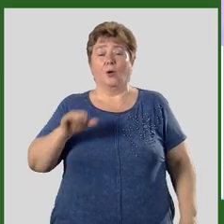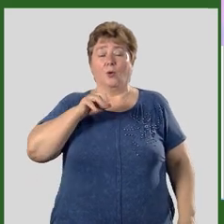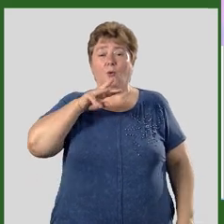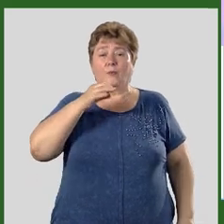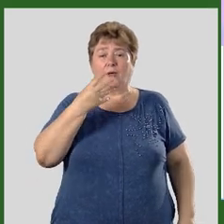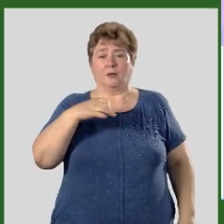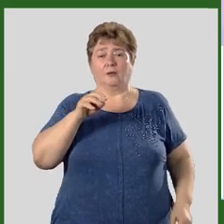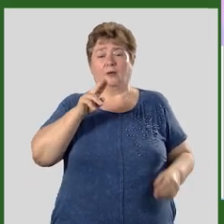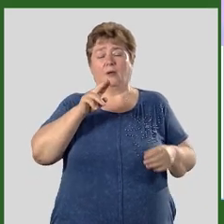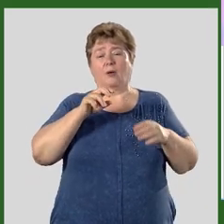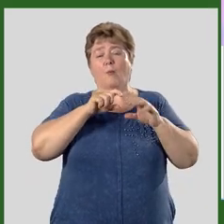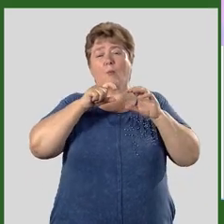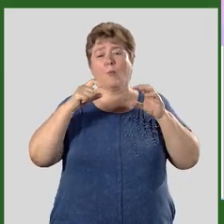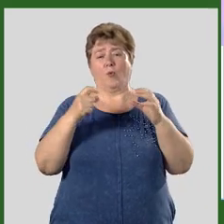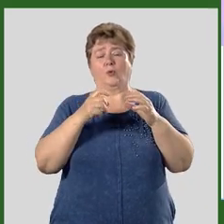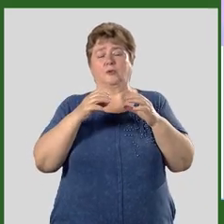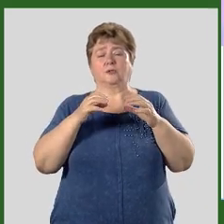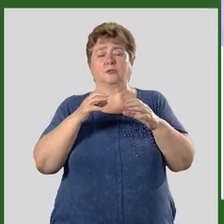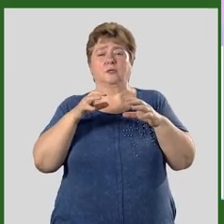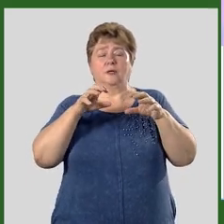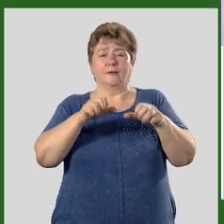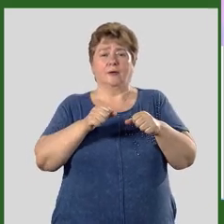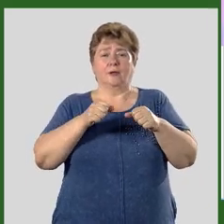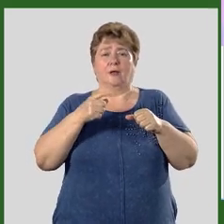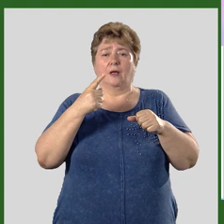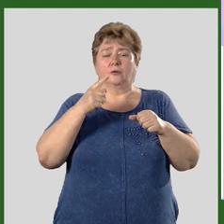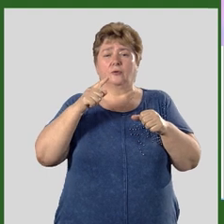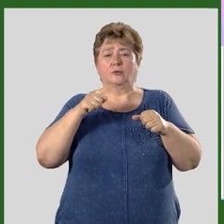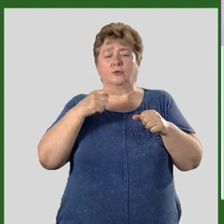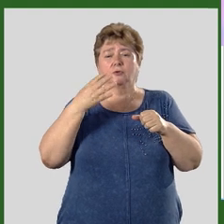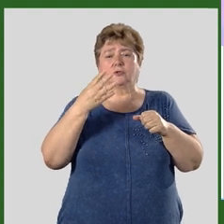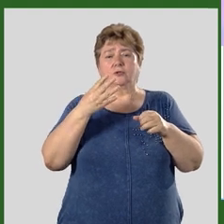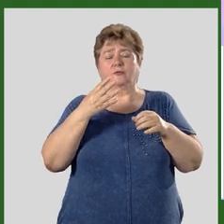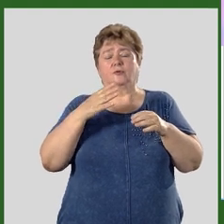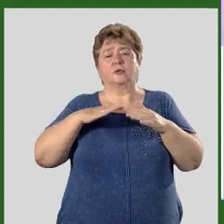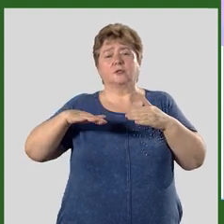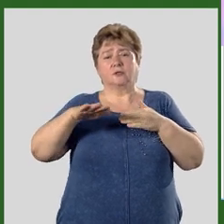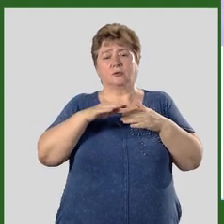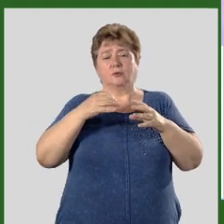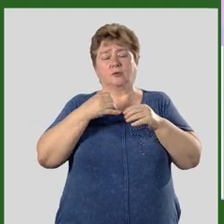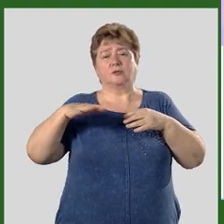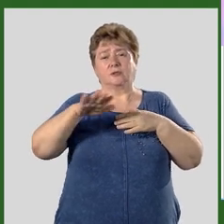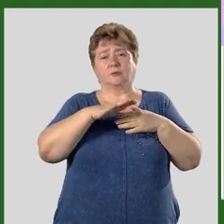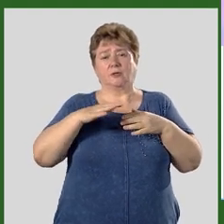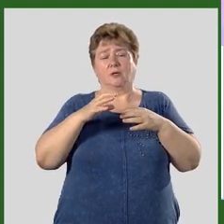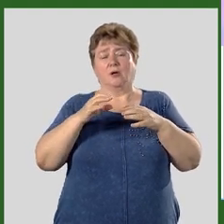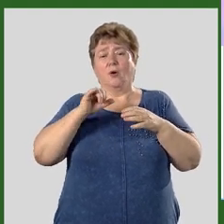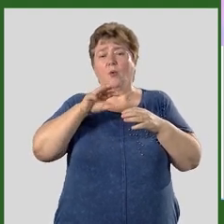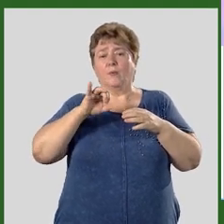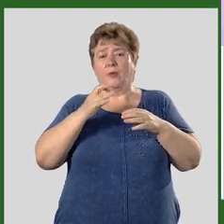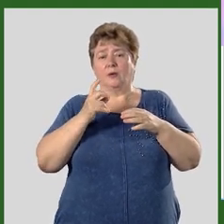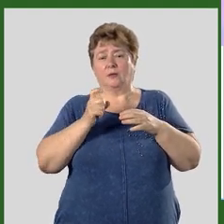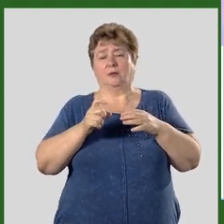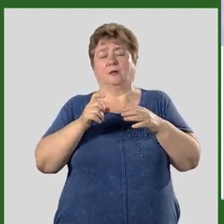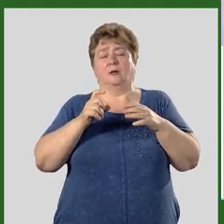Умеренные пояса занимают около 1/4 поверхности Земли. В умеренных